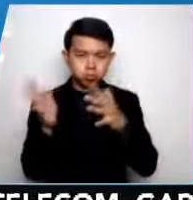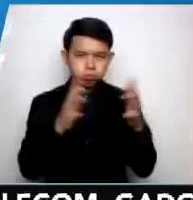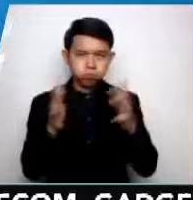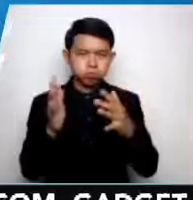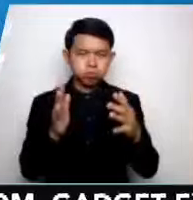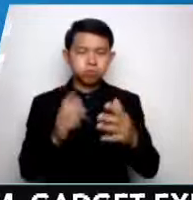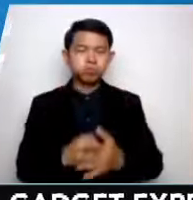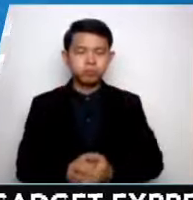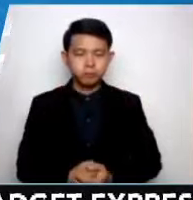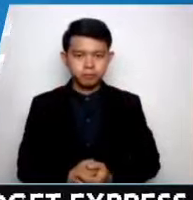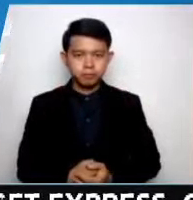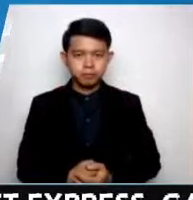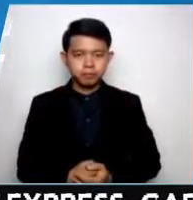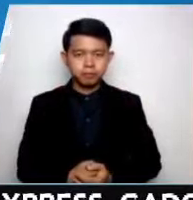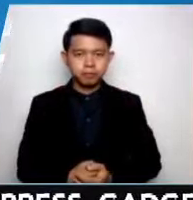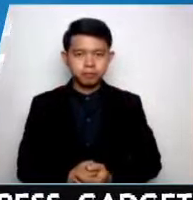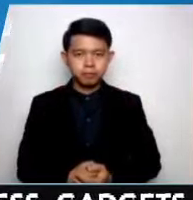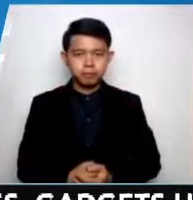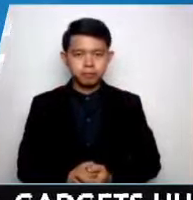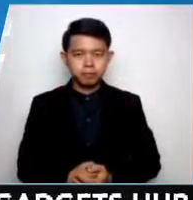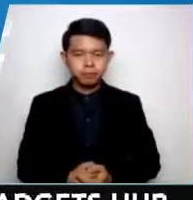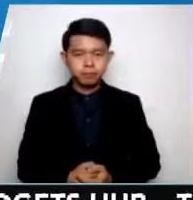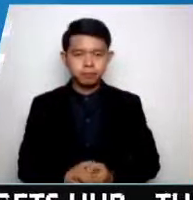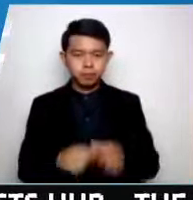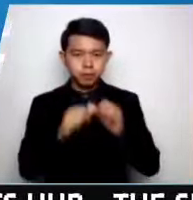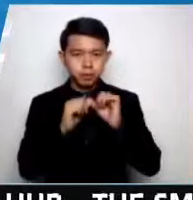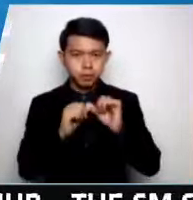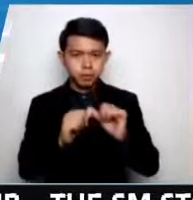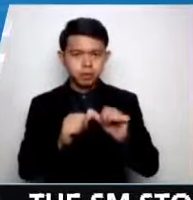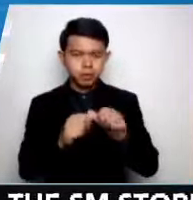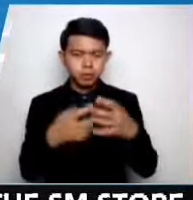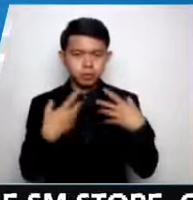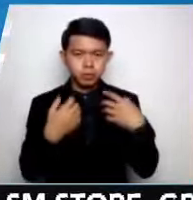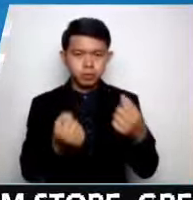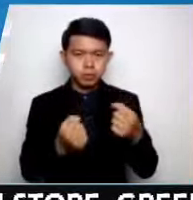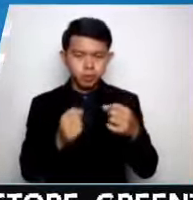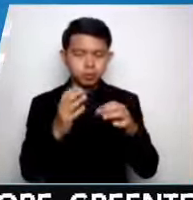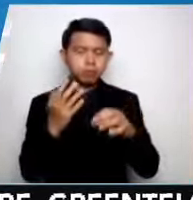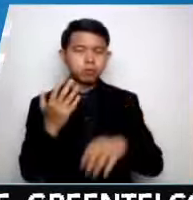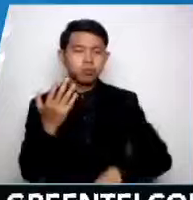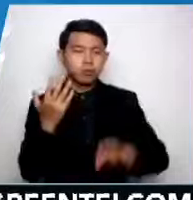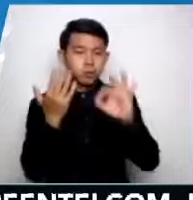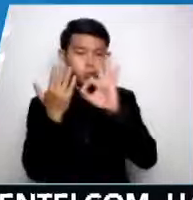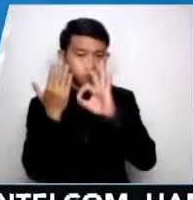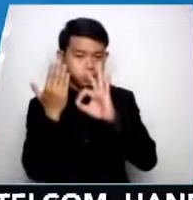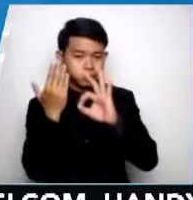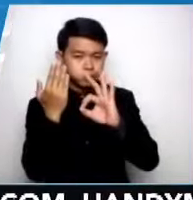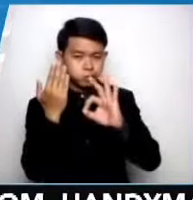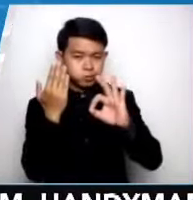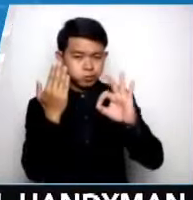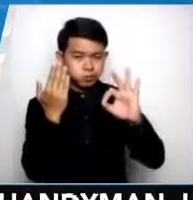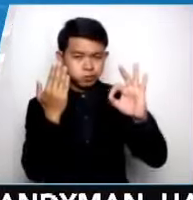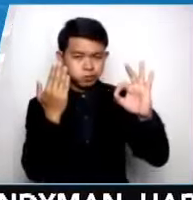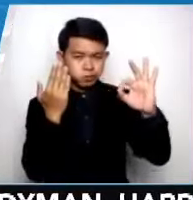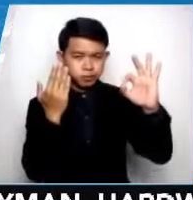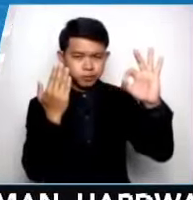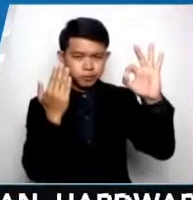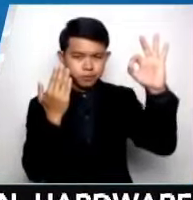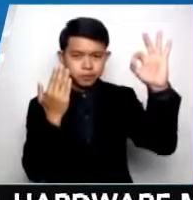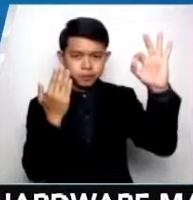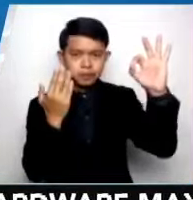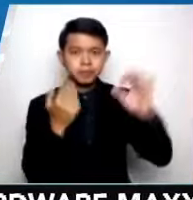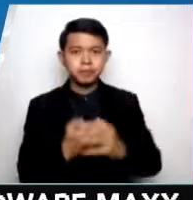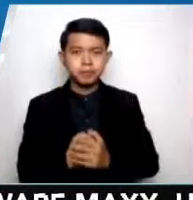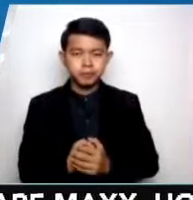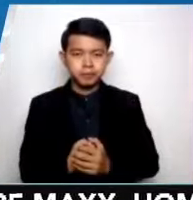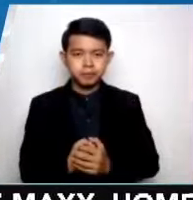per hour. Patuloy nitong napanatili ang lakas habang kumikilos sa West Philippine Sea. Nakataas ang signal number 2 sa